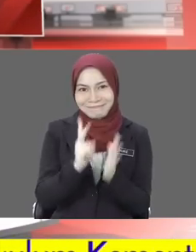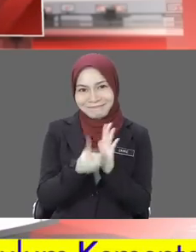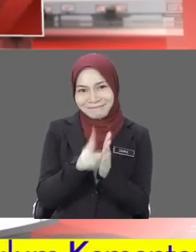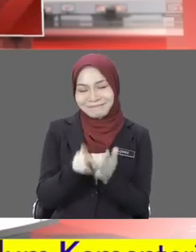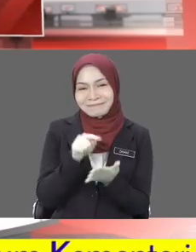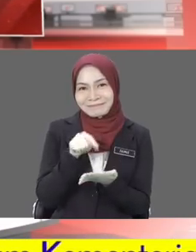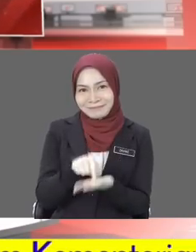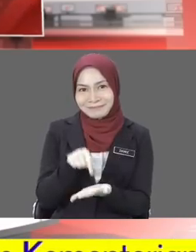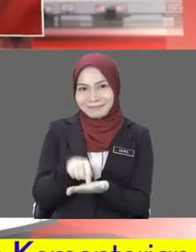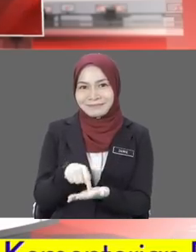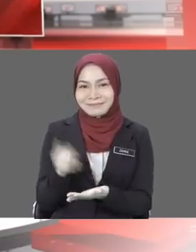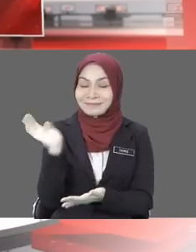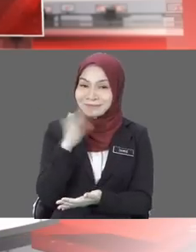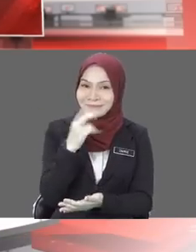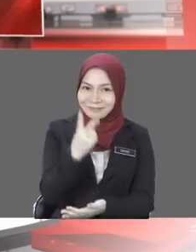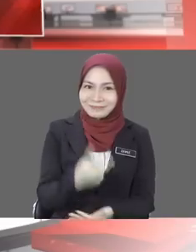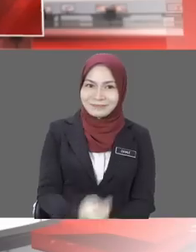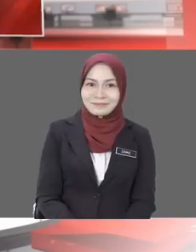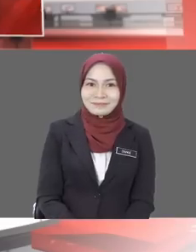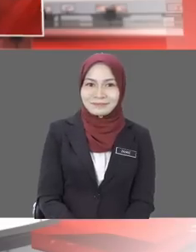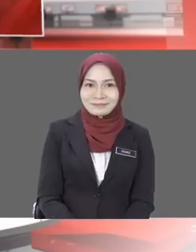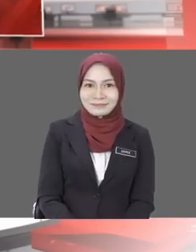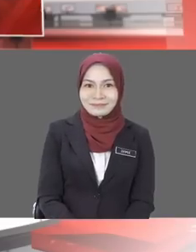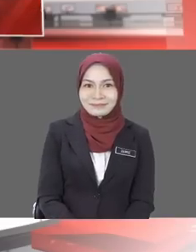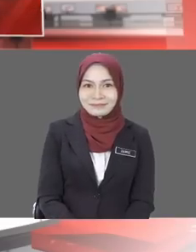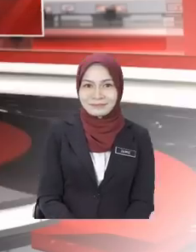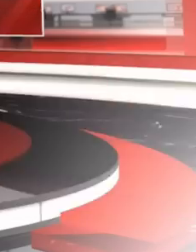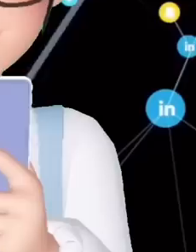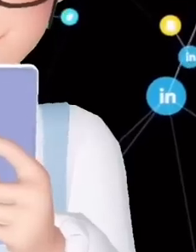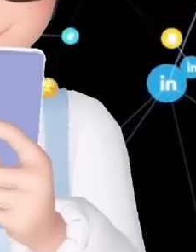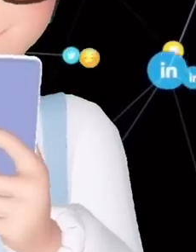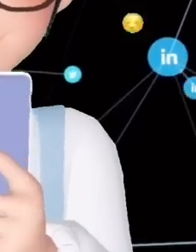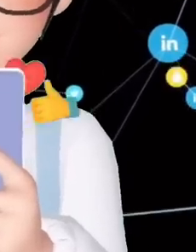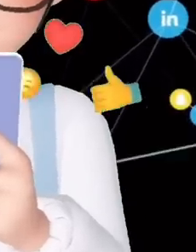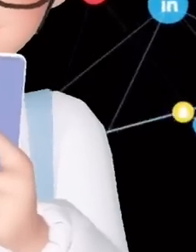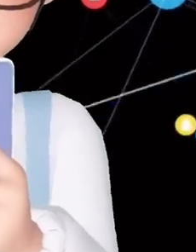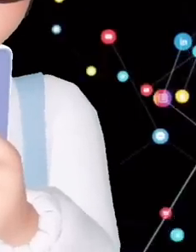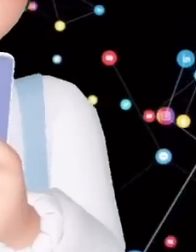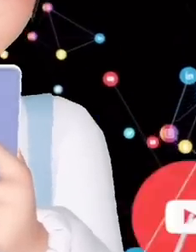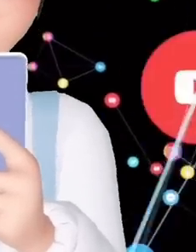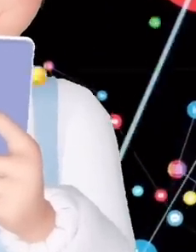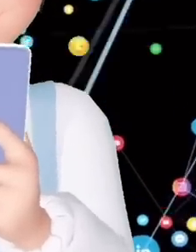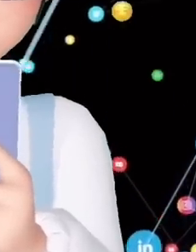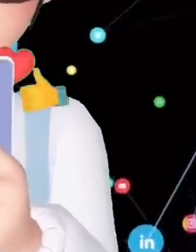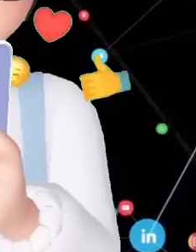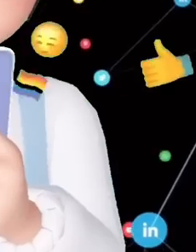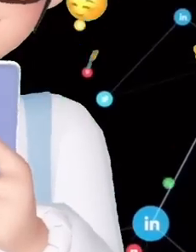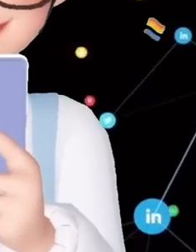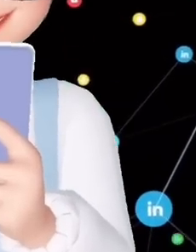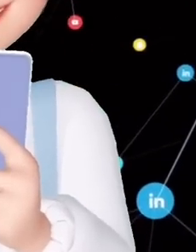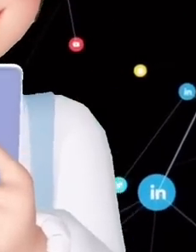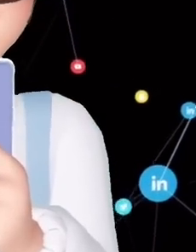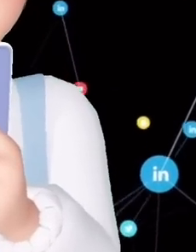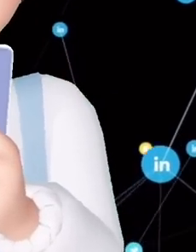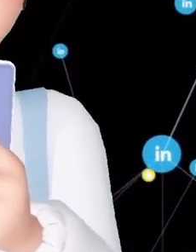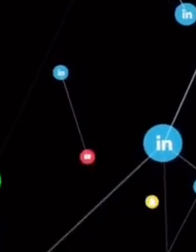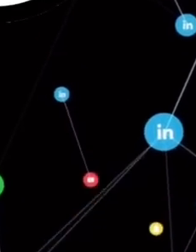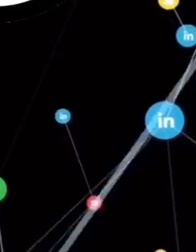telah disediakan sama-sama kita saksikan media sosial dan sabaran